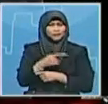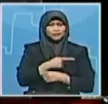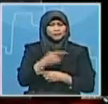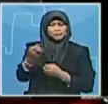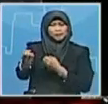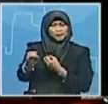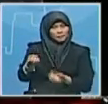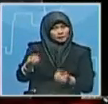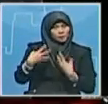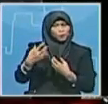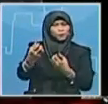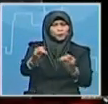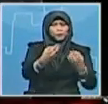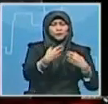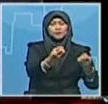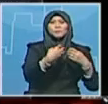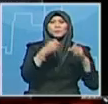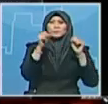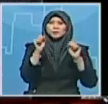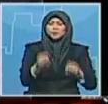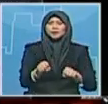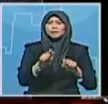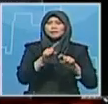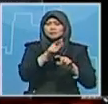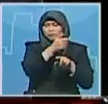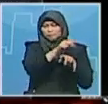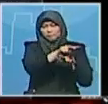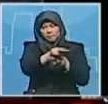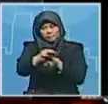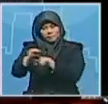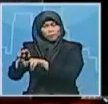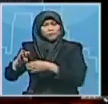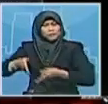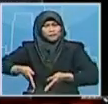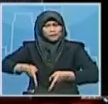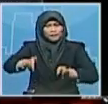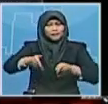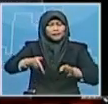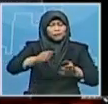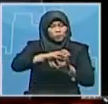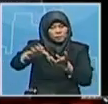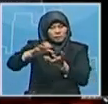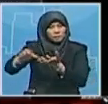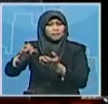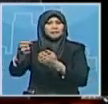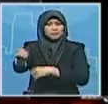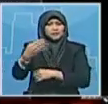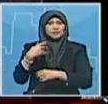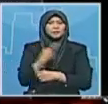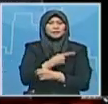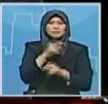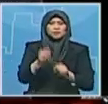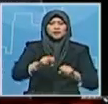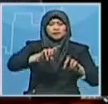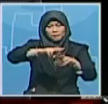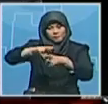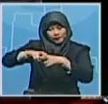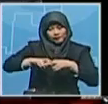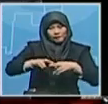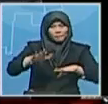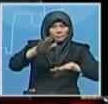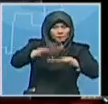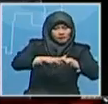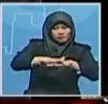memberi feedback, maklum balas pada kita supaya mereka dapat memantau jalan, maklumkan kita supaya kita dapat menyegerakan